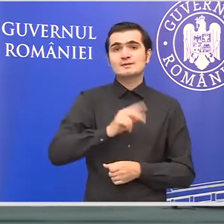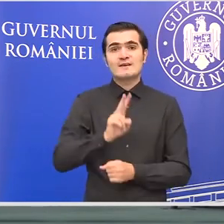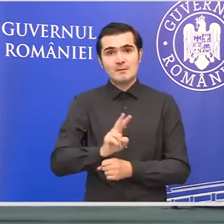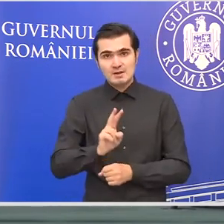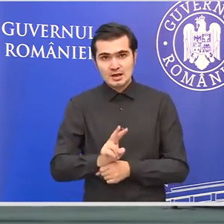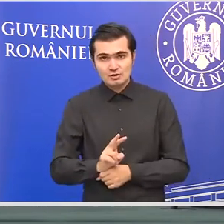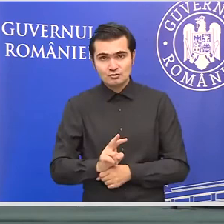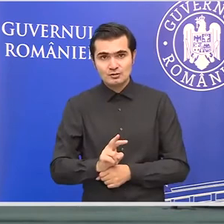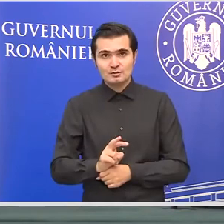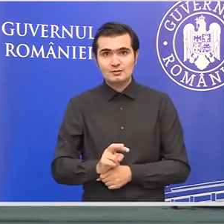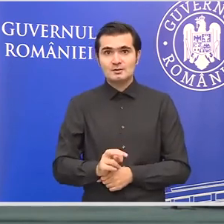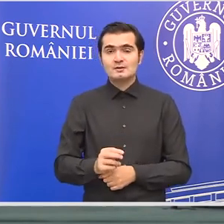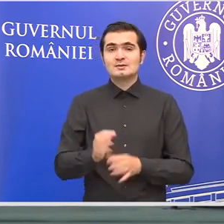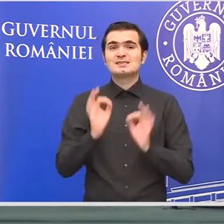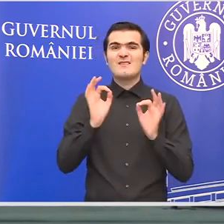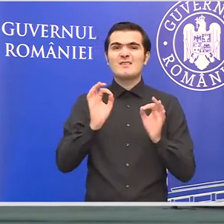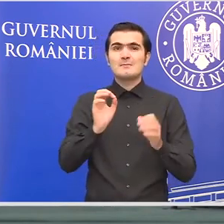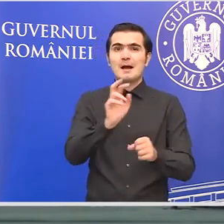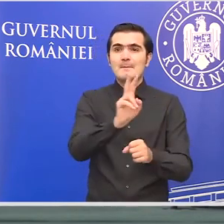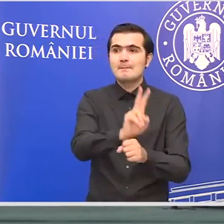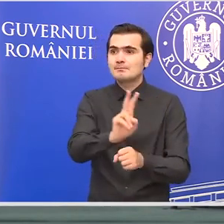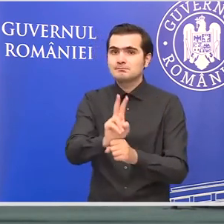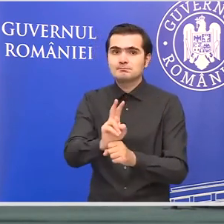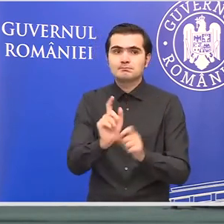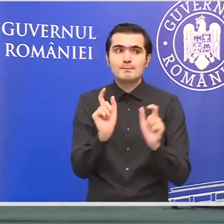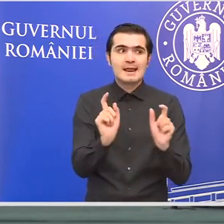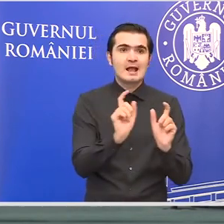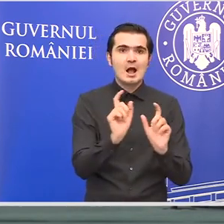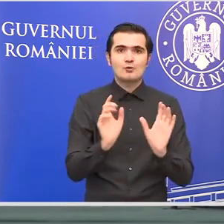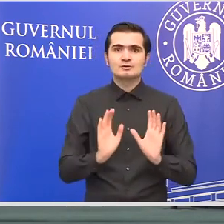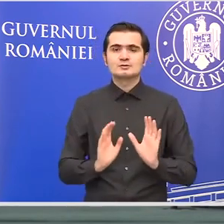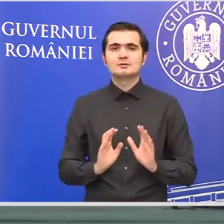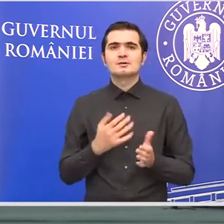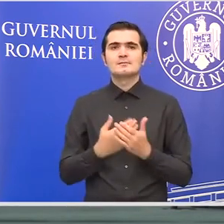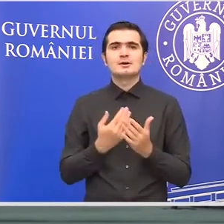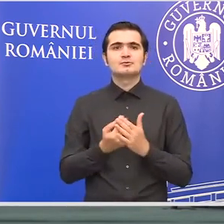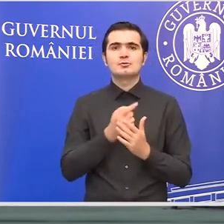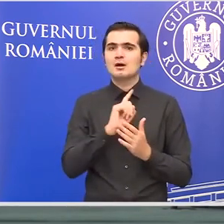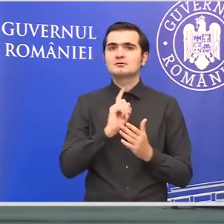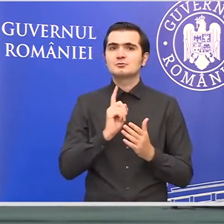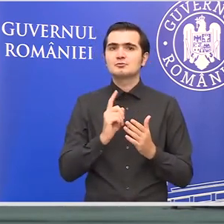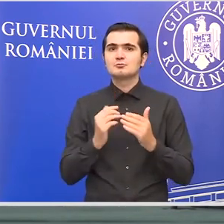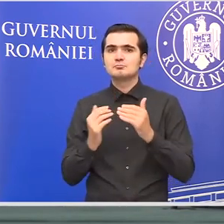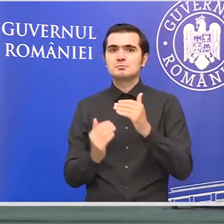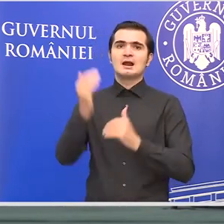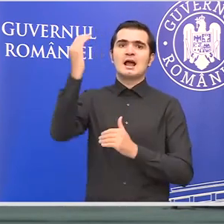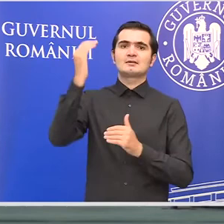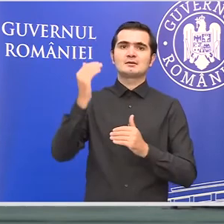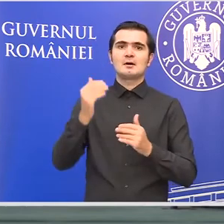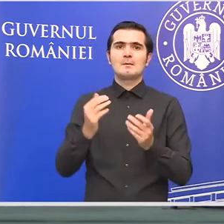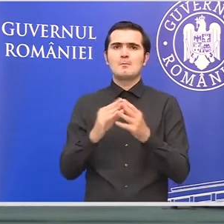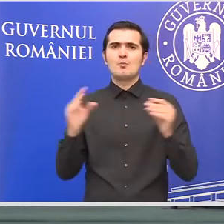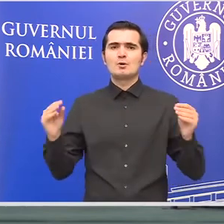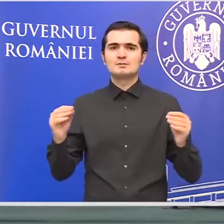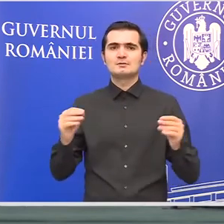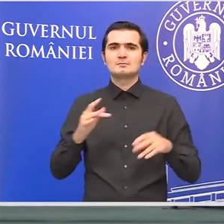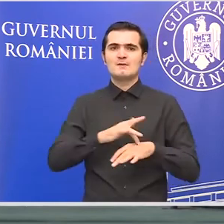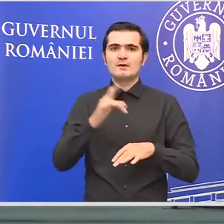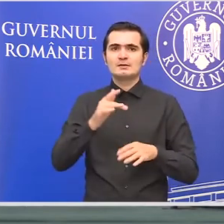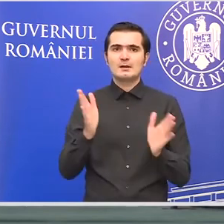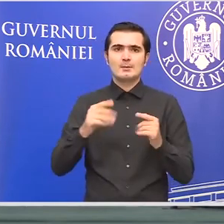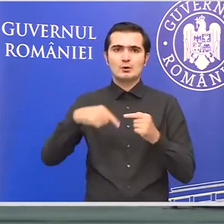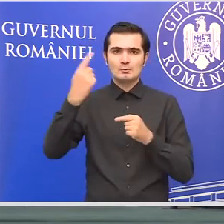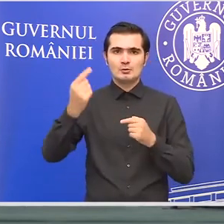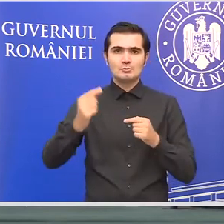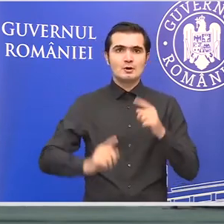mai precauți, tocmai pentru a evita o creștere accelerată a cazurilor în perioada următoare. Neschimbând